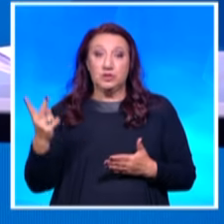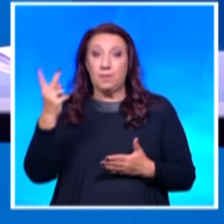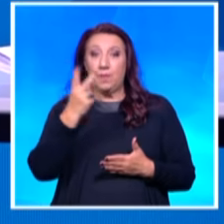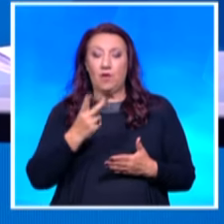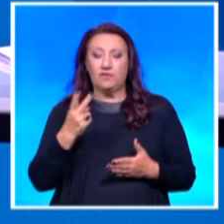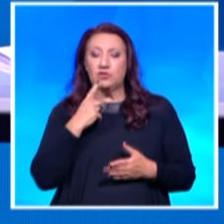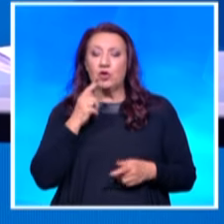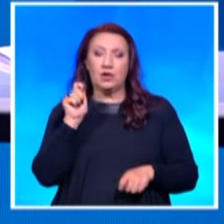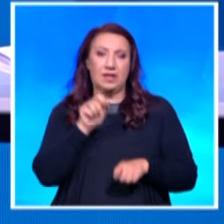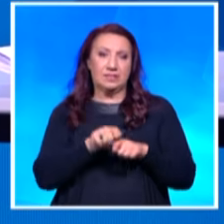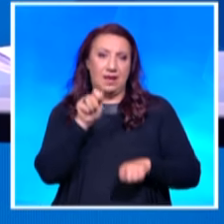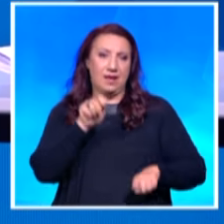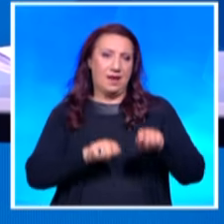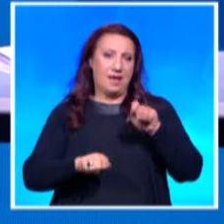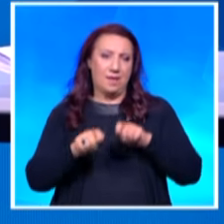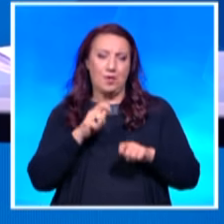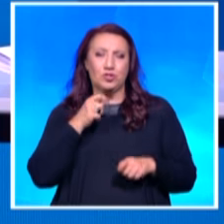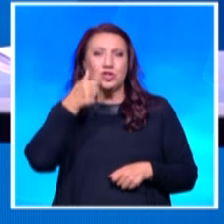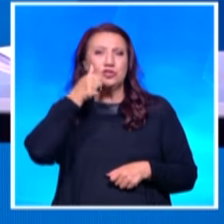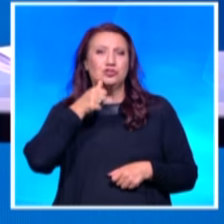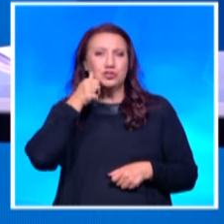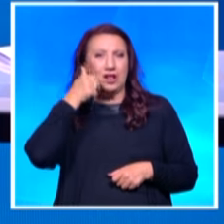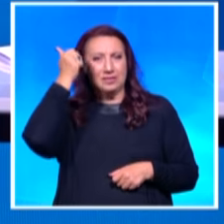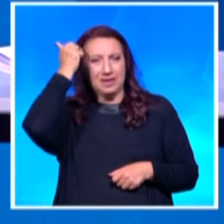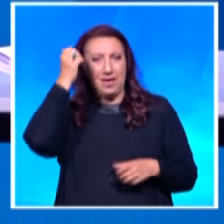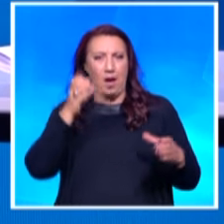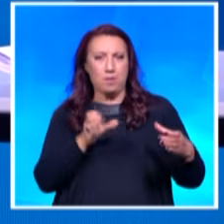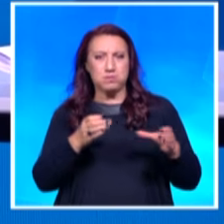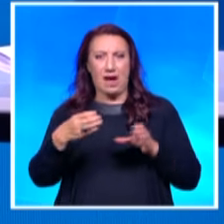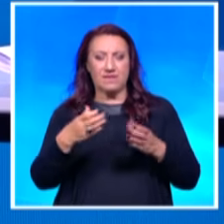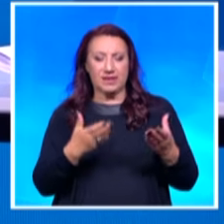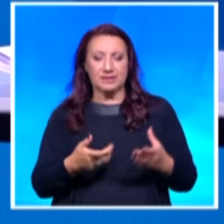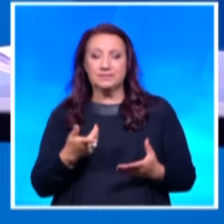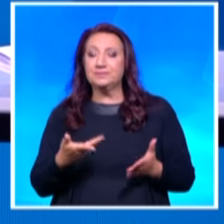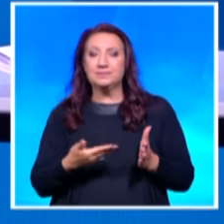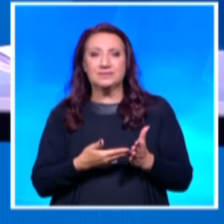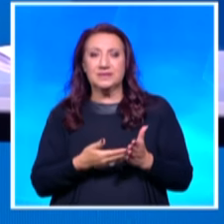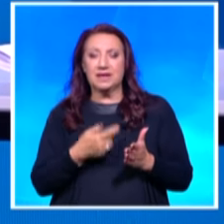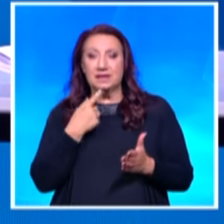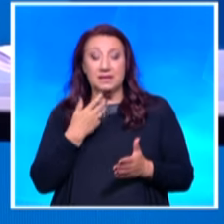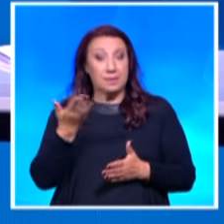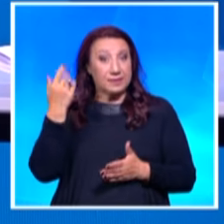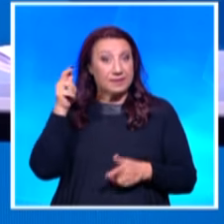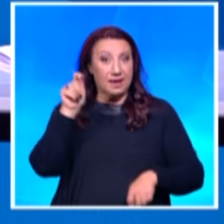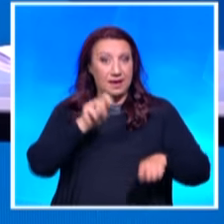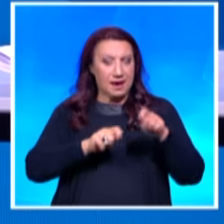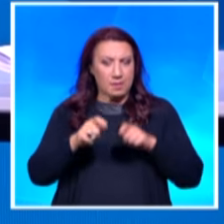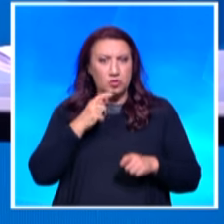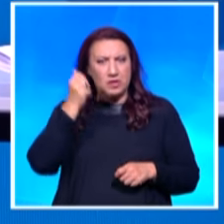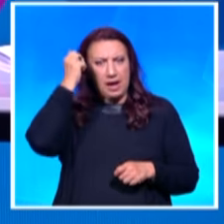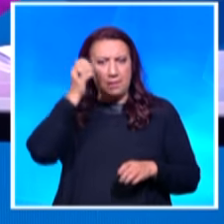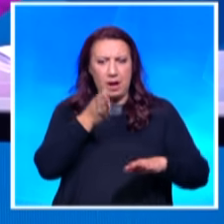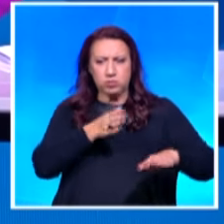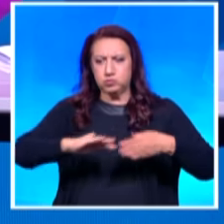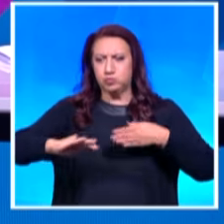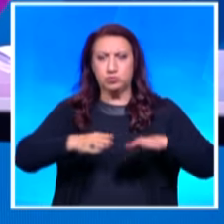жълти павета в София. Ремонтът на ремонта се наложи заради разместване на настилката след пренареждане. Тогава фирмата изпълнител